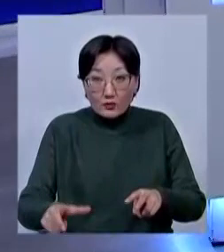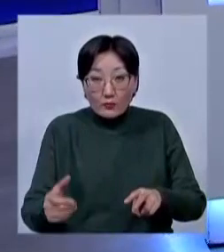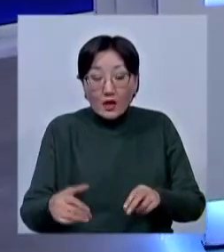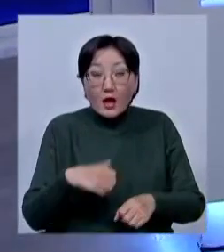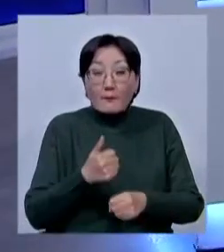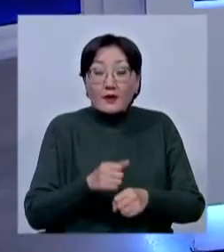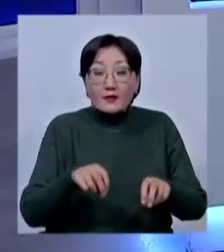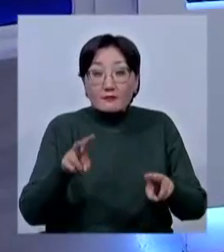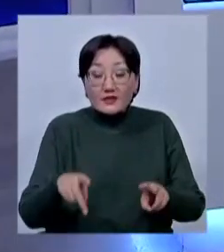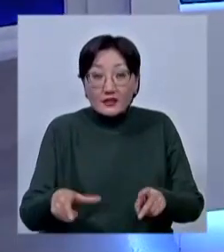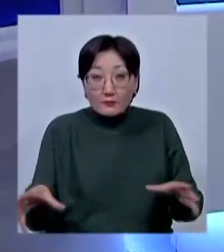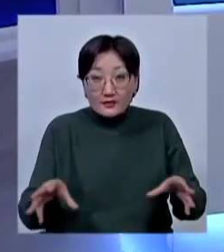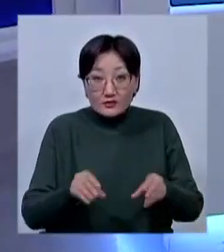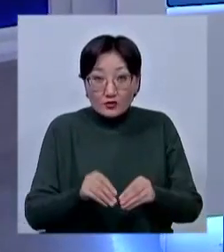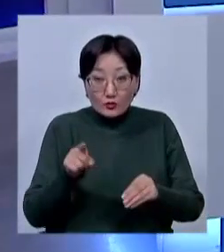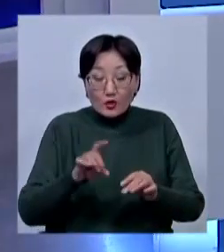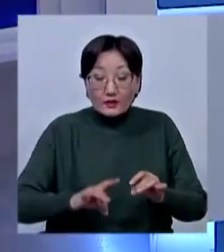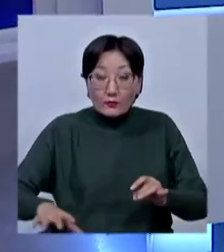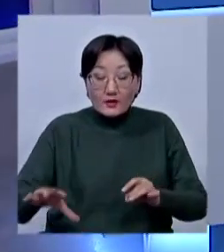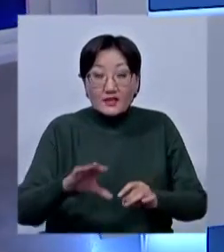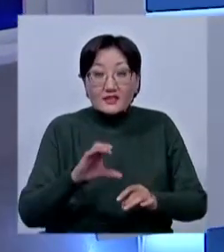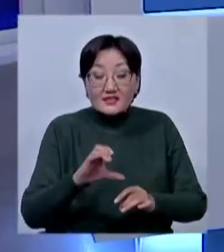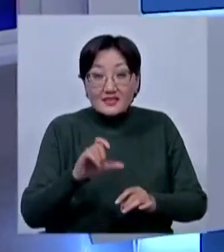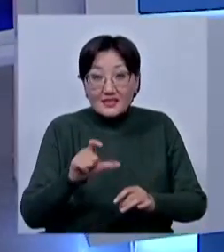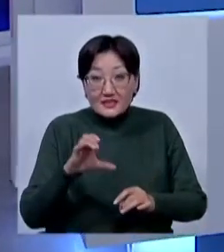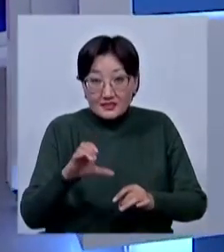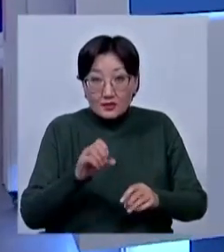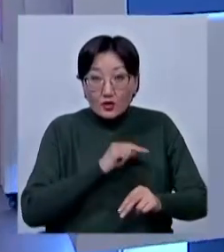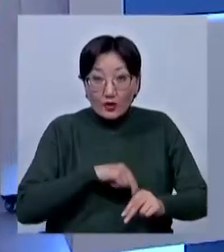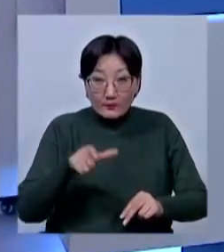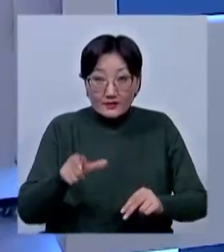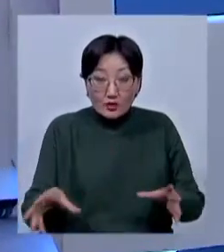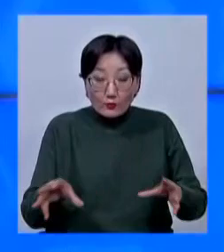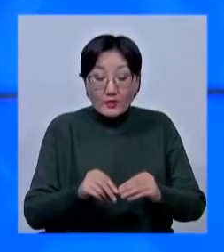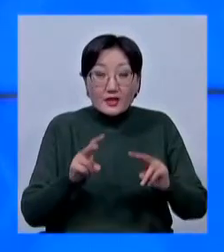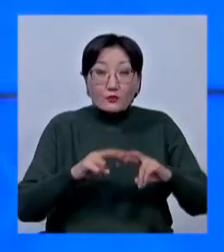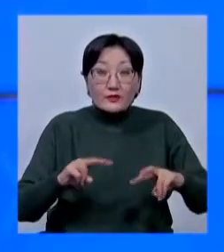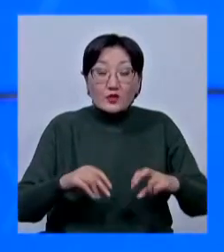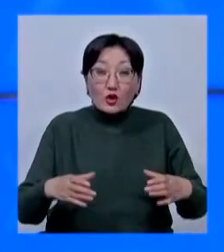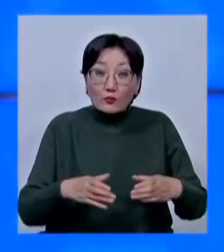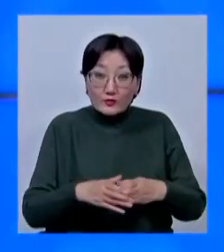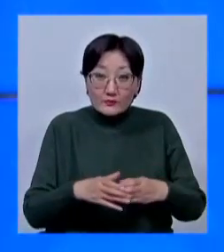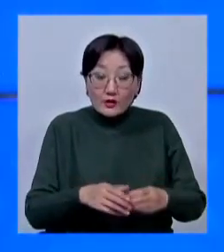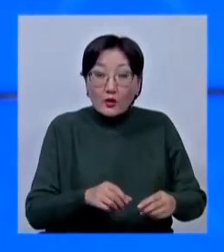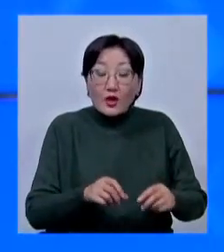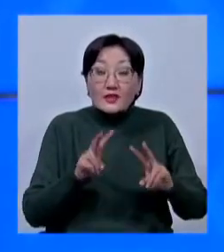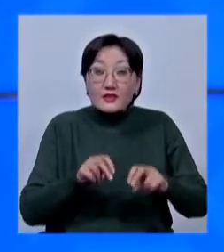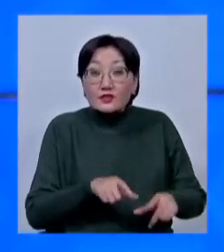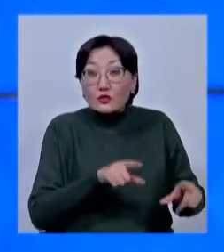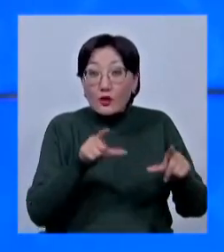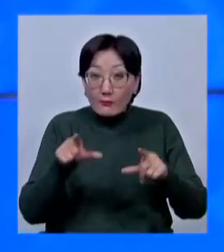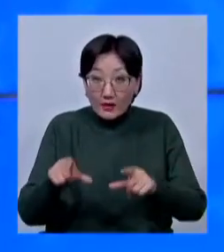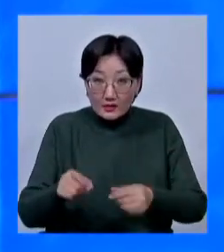бас мамандарымен қосылып, сол ауданның сес қызметкерлеріменен мониторинг топ құрып, олар тексеріске шығып